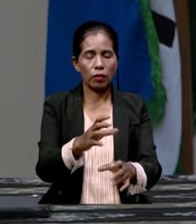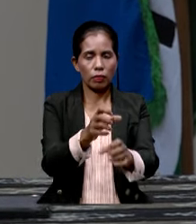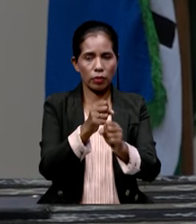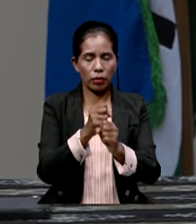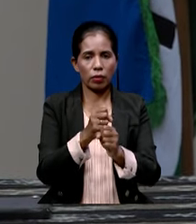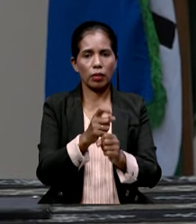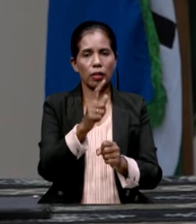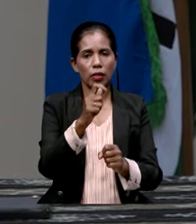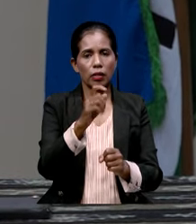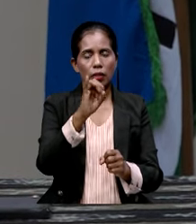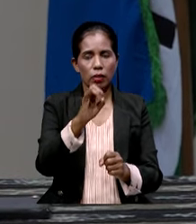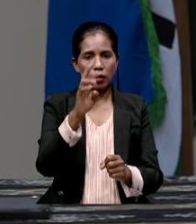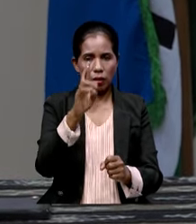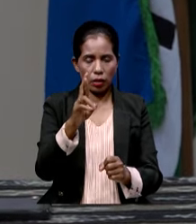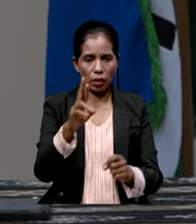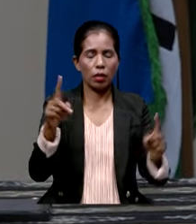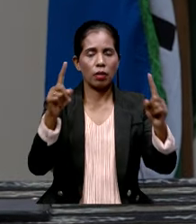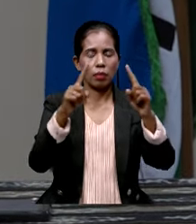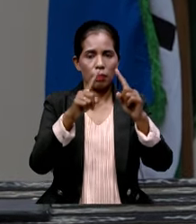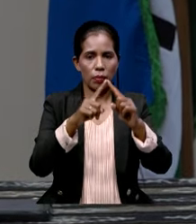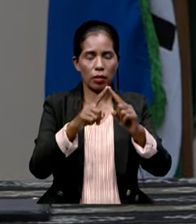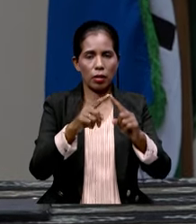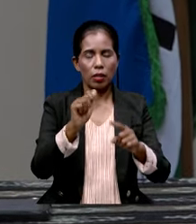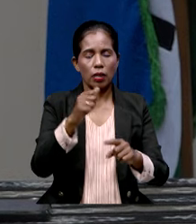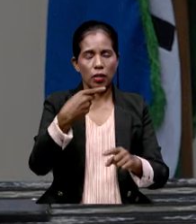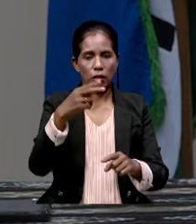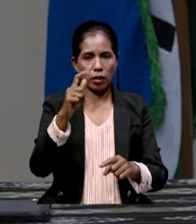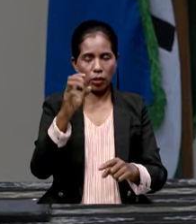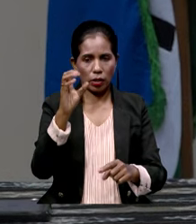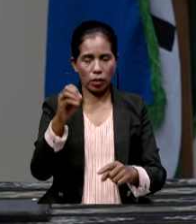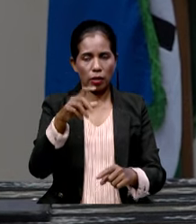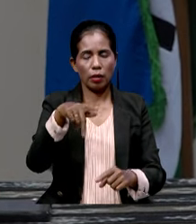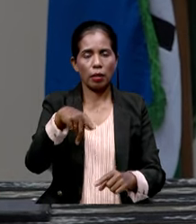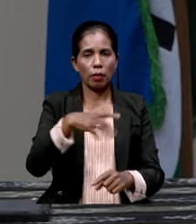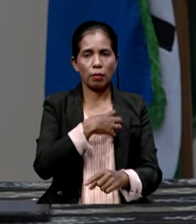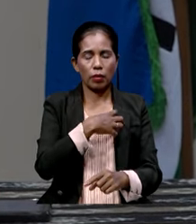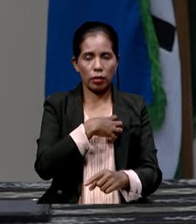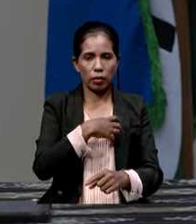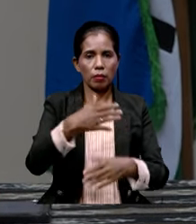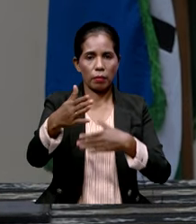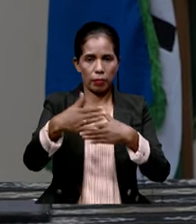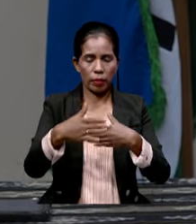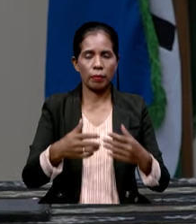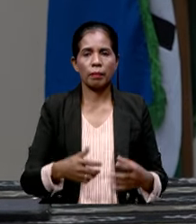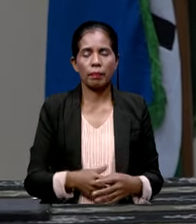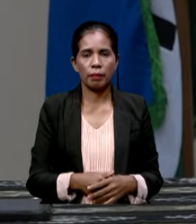tir no apresenta periódica ba esquadra PNTL nebe mak besik.